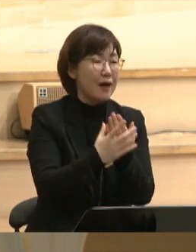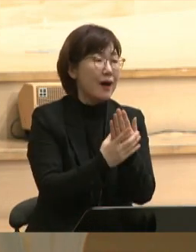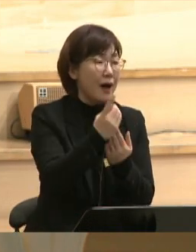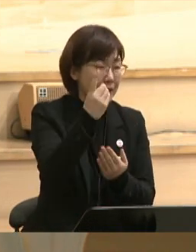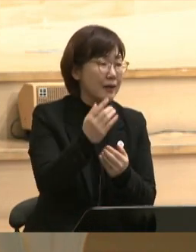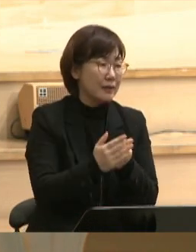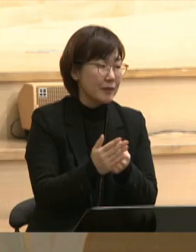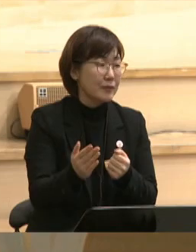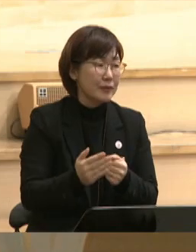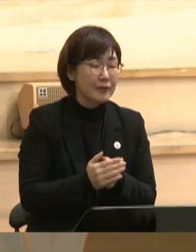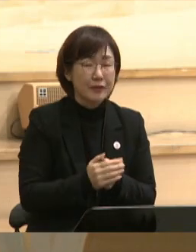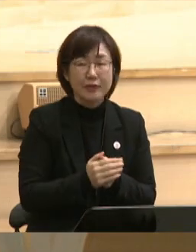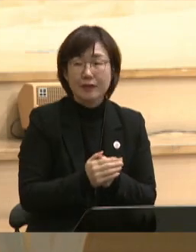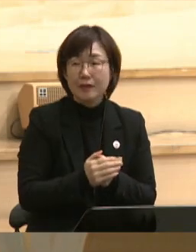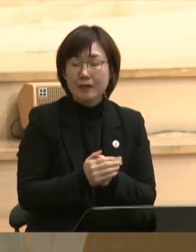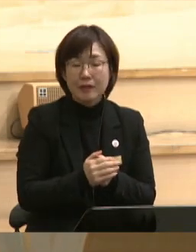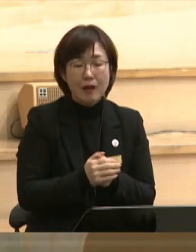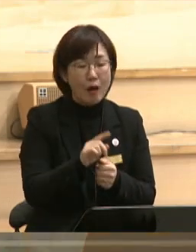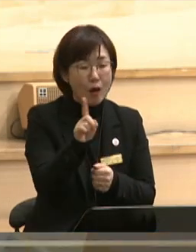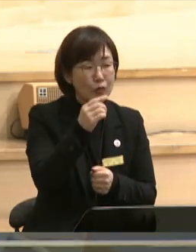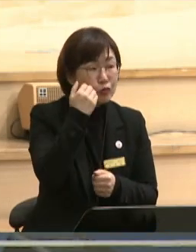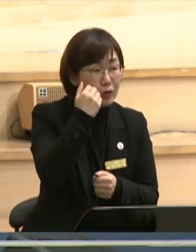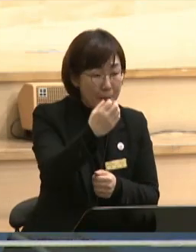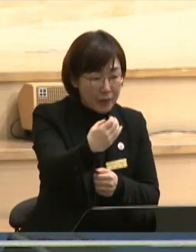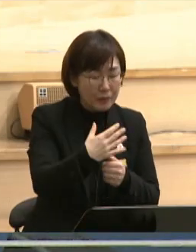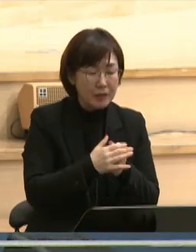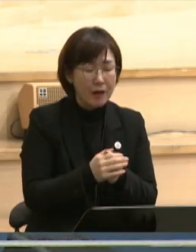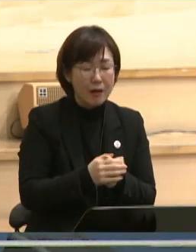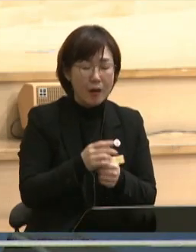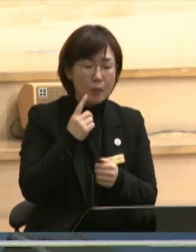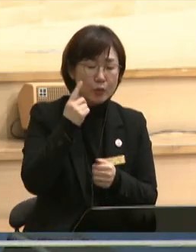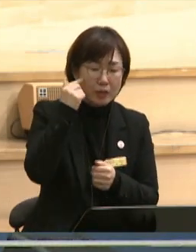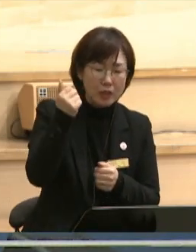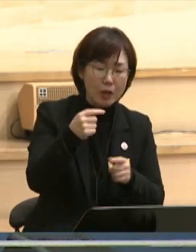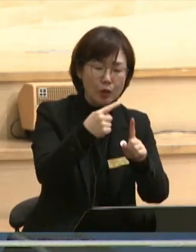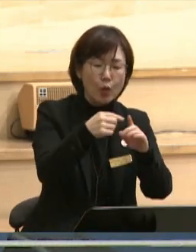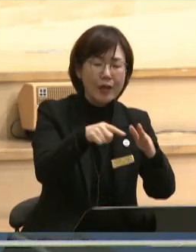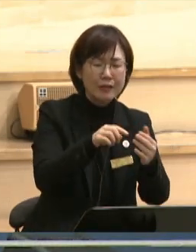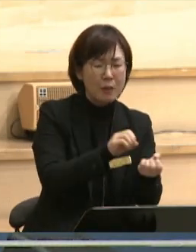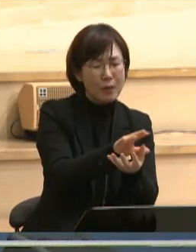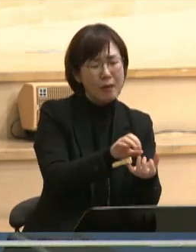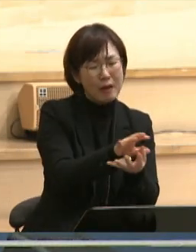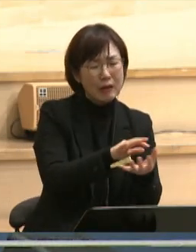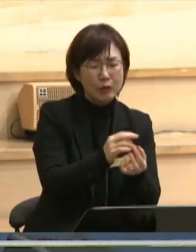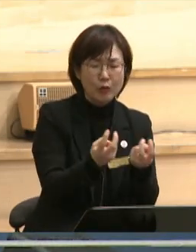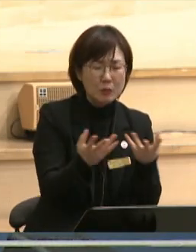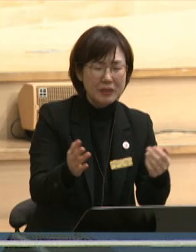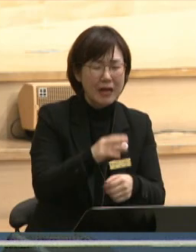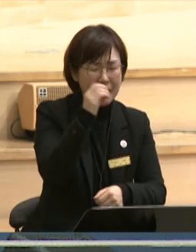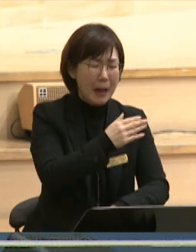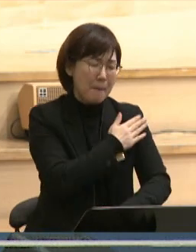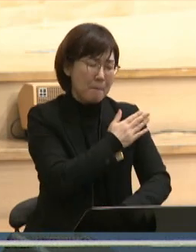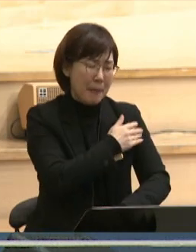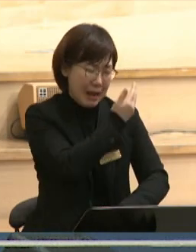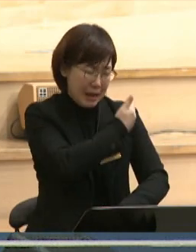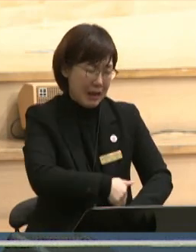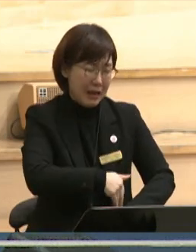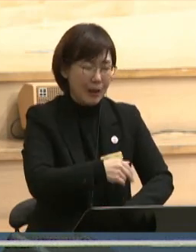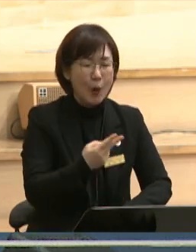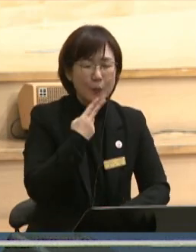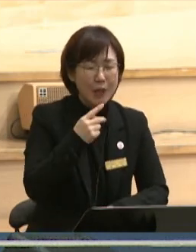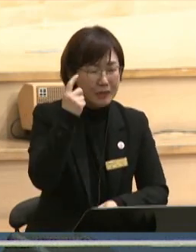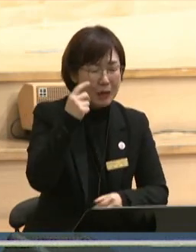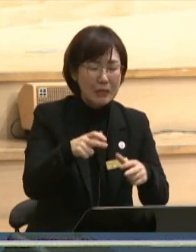누가 그러더라고요 목사님 교회에서 분쟁이 일어나는 것은 어쩔 수 없습니다 그냥 팔 하나 없다고 생각하고 장애인으로 산다고